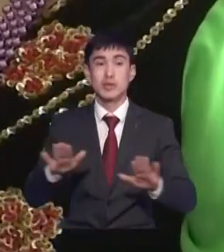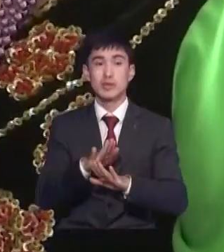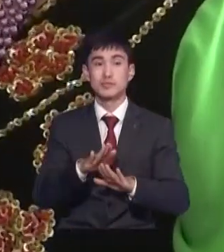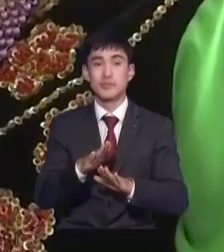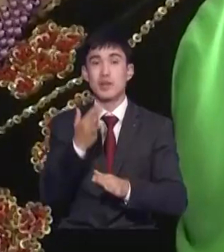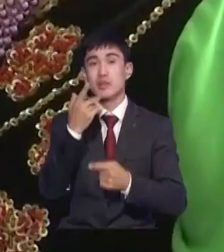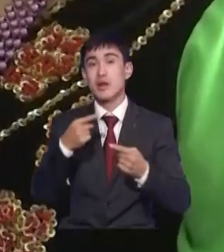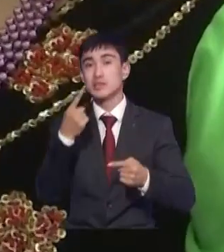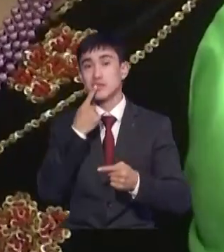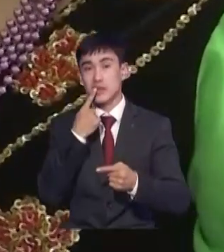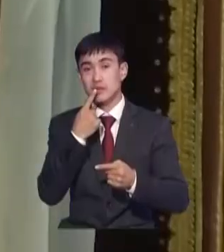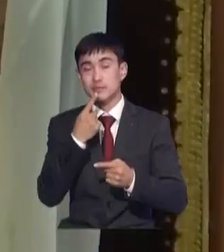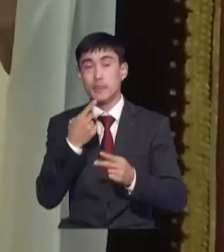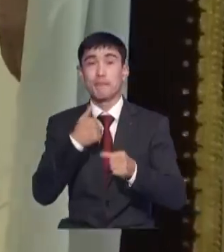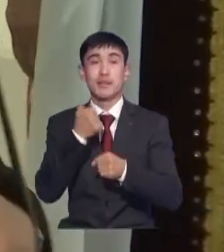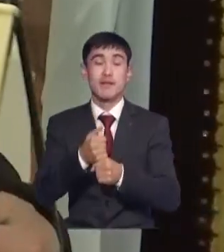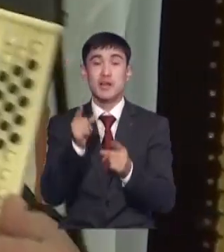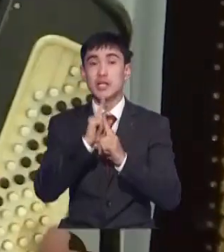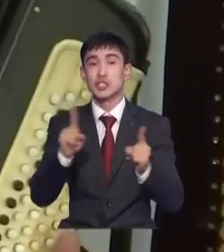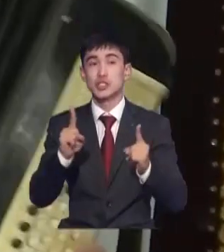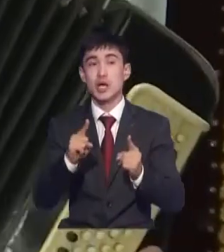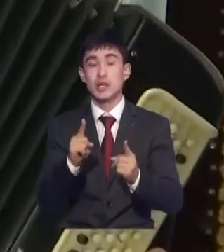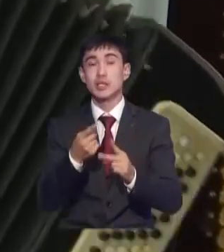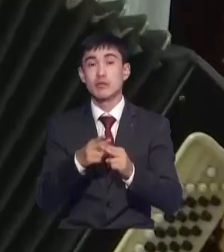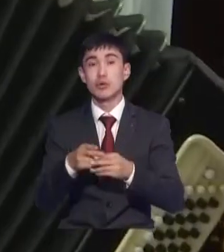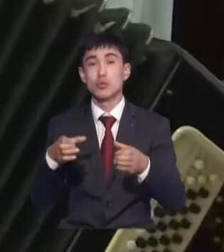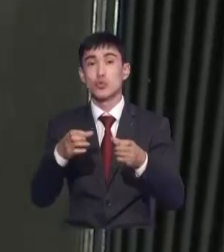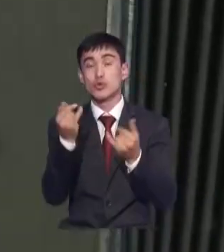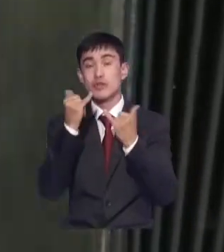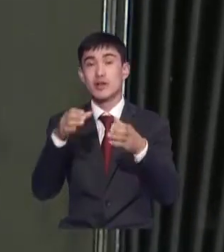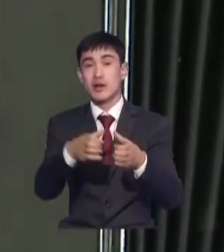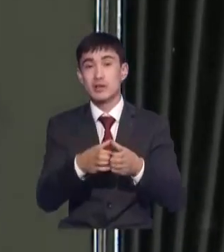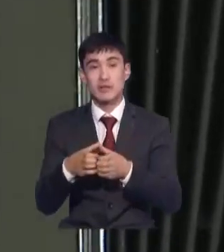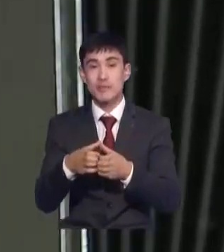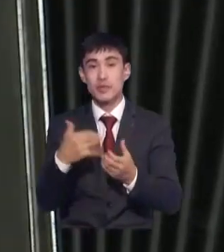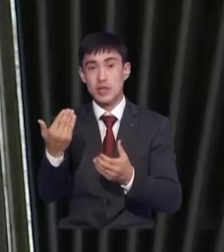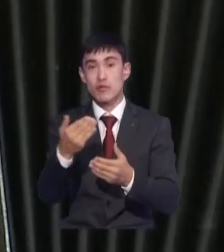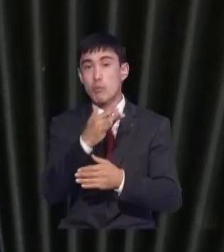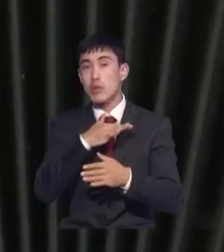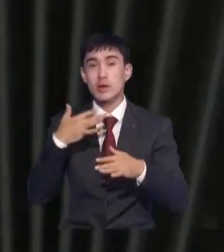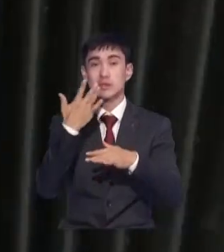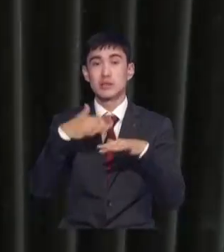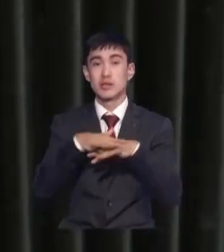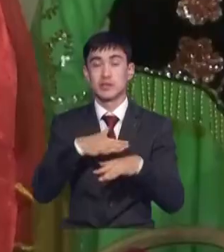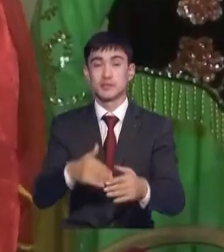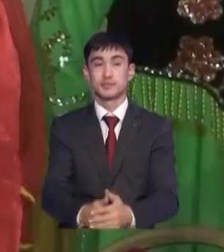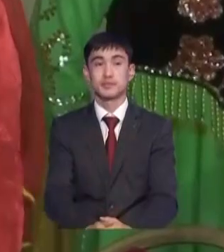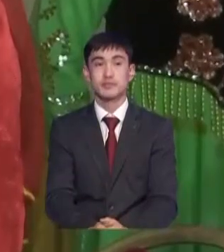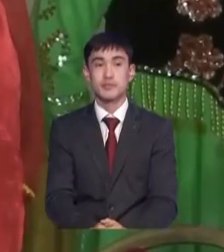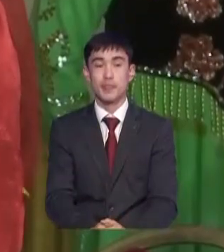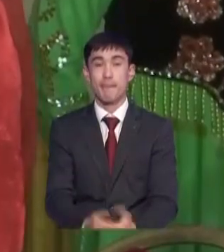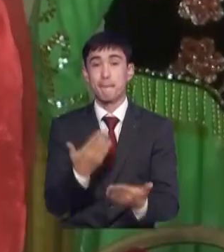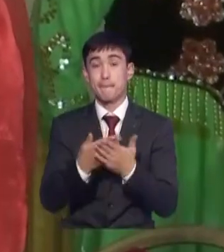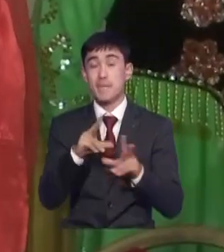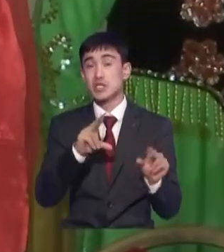композиций на разных языках. Ведь главная отличительная особенность этого удивительного коллектива – его многонациональность. Я, например,